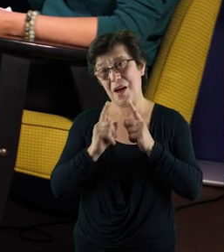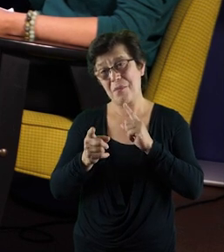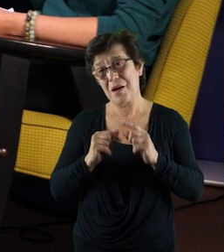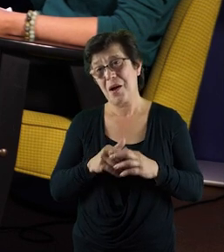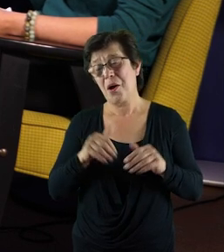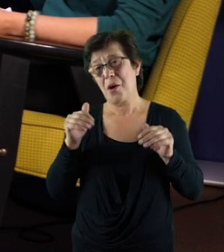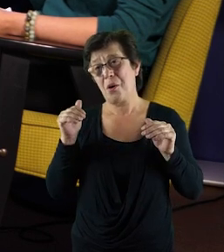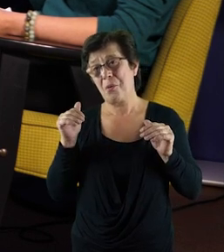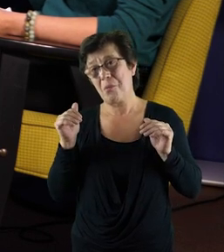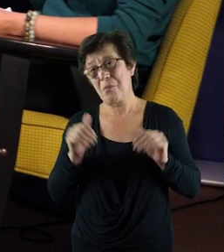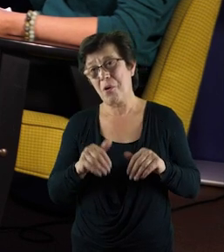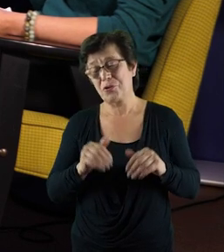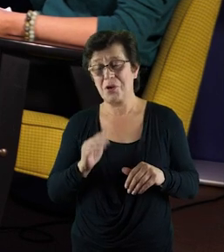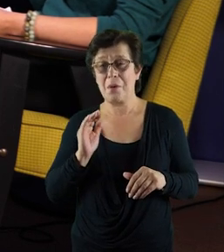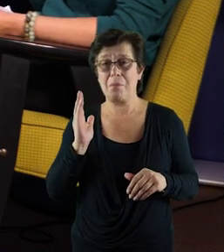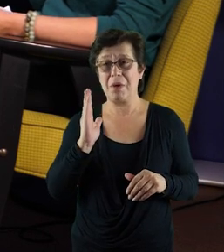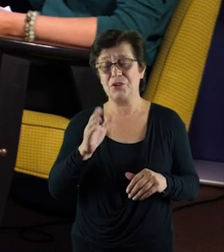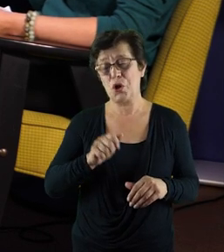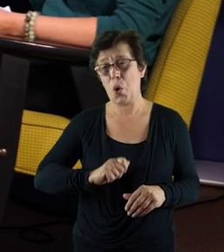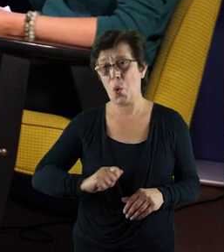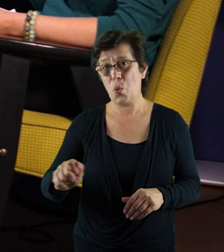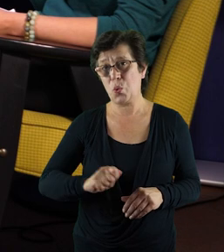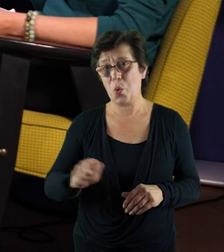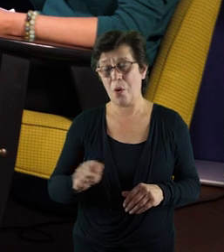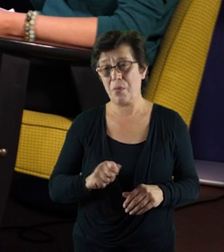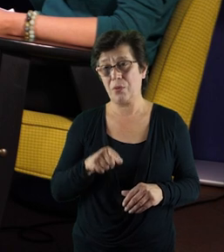dyskurs zostanie uruchomiony i rzeczywiście te